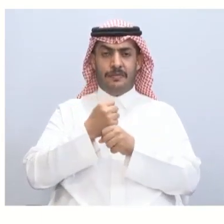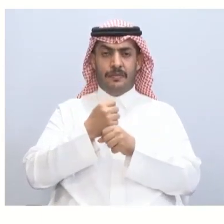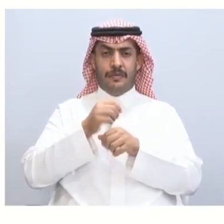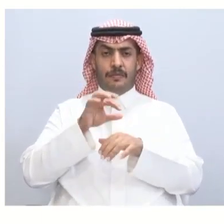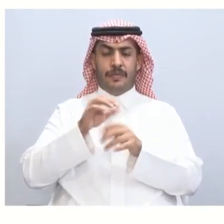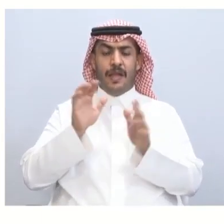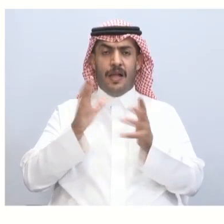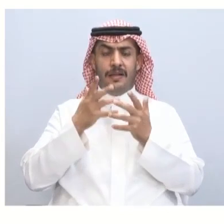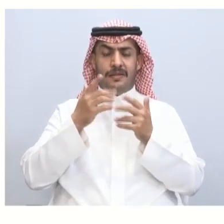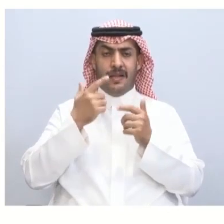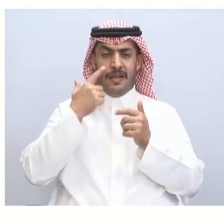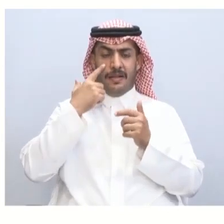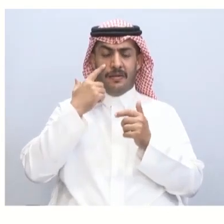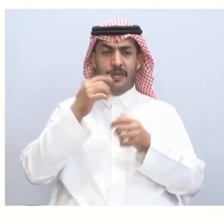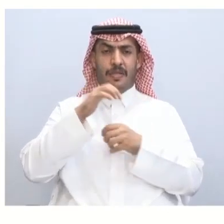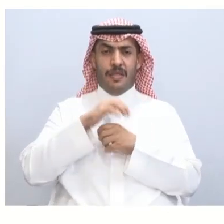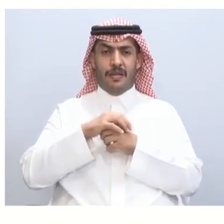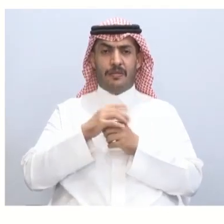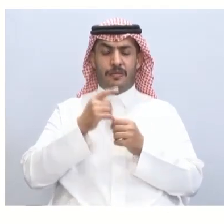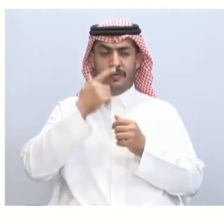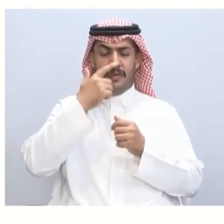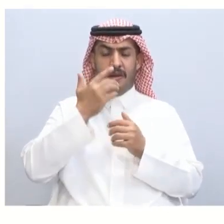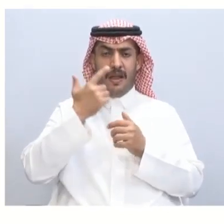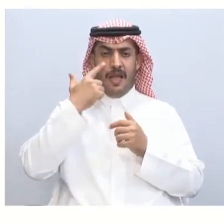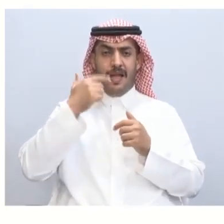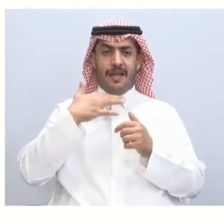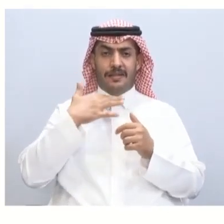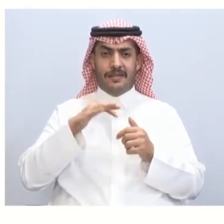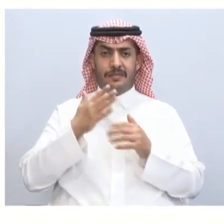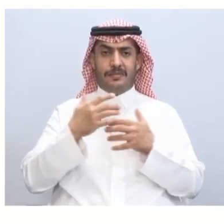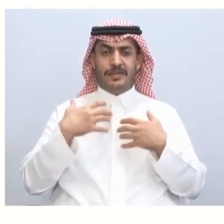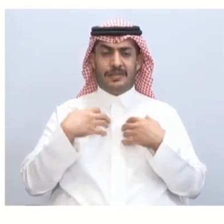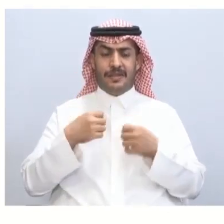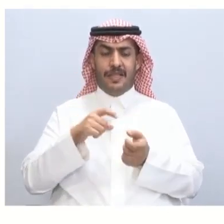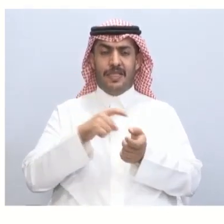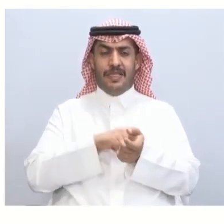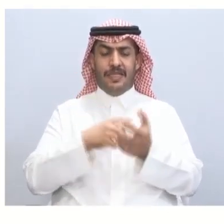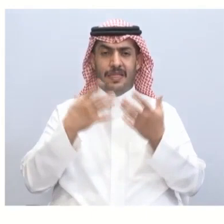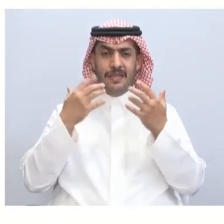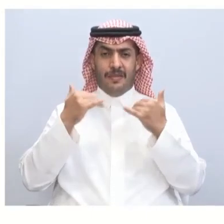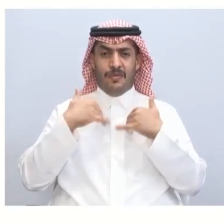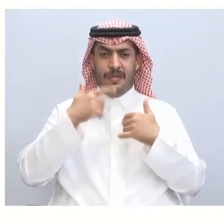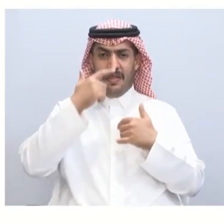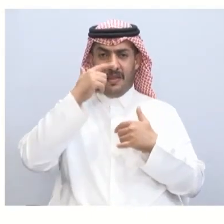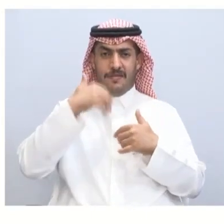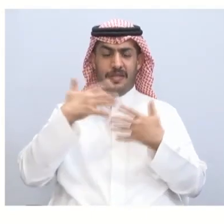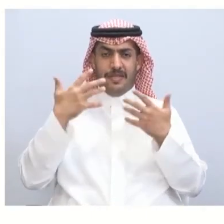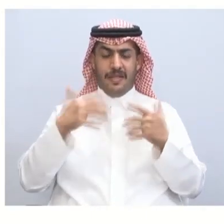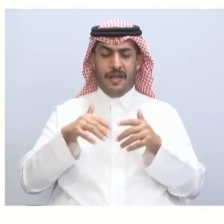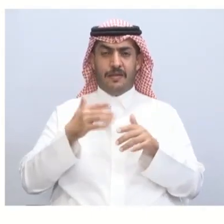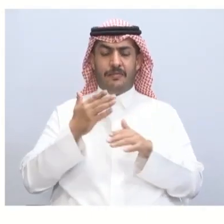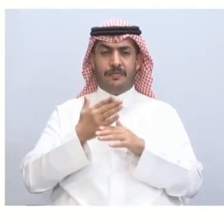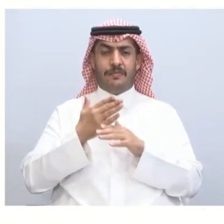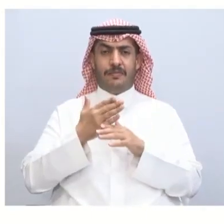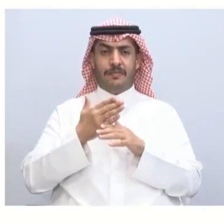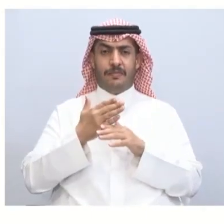مع الموقف الضاغط تؤثر في حياتنا وصحتنا الجسديه والنفسيه وعلى